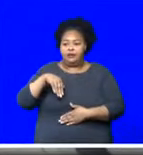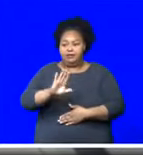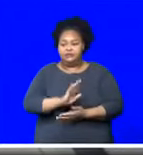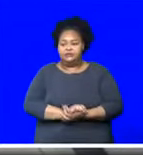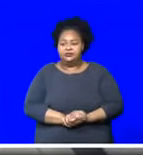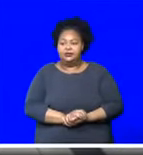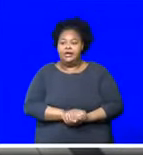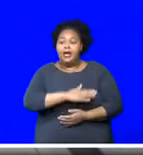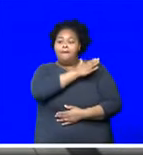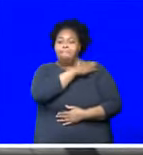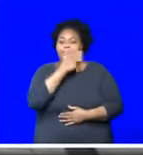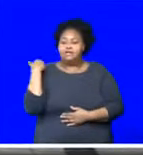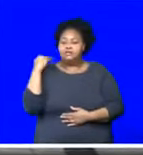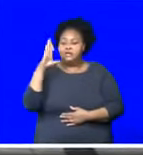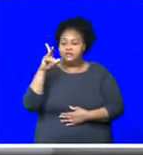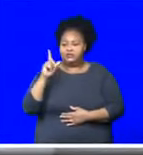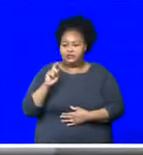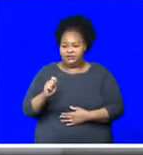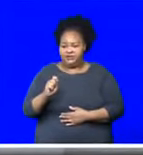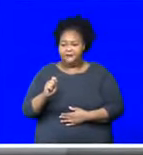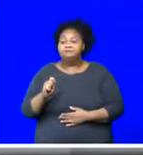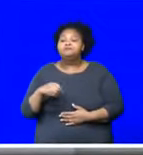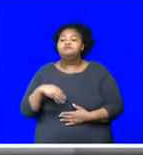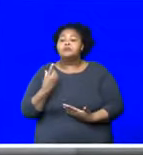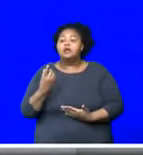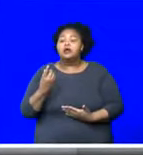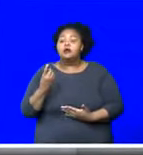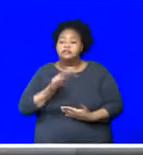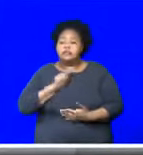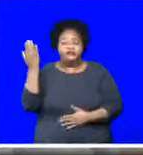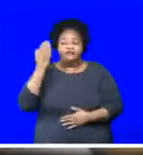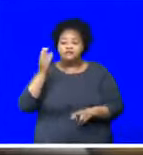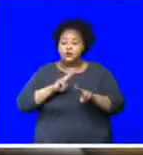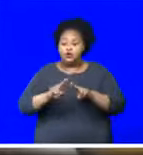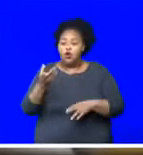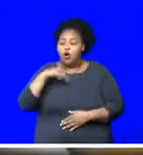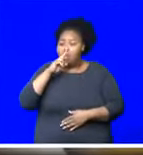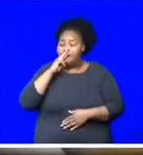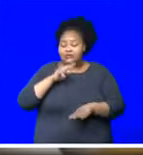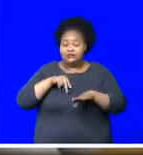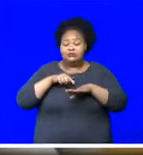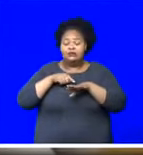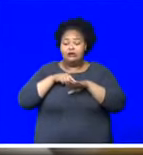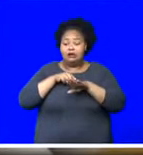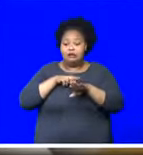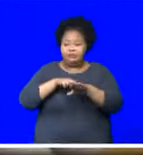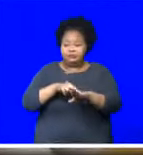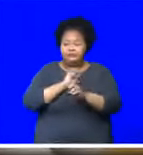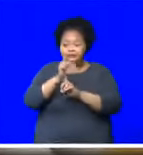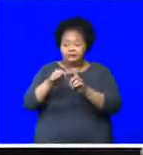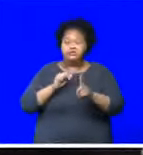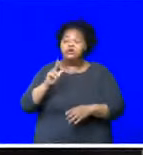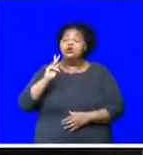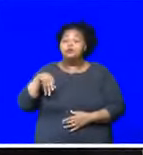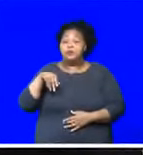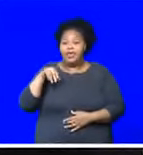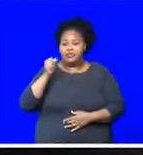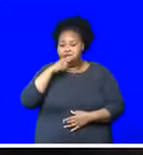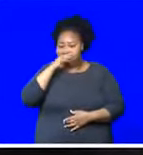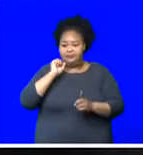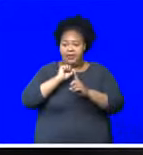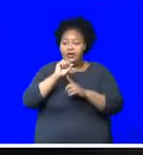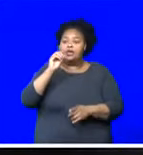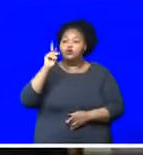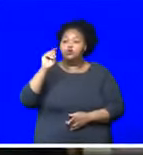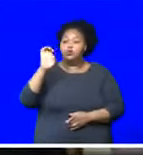labeyimelelwe ngumabhalane lomkhulu welitiko layo phesheya Dube Ithi tekucubungula tibaluleke kakhulu ngoba tisita ukuthi live